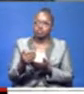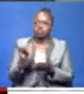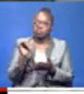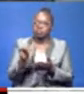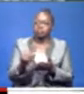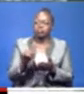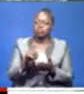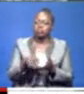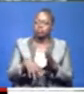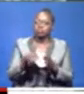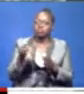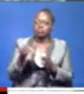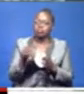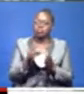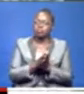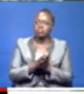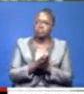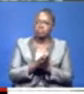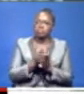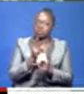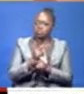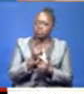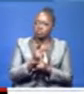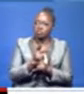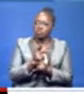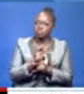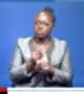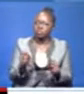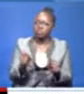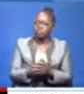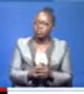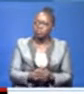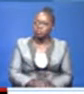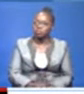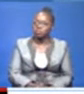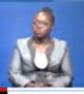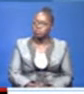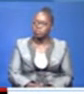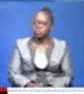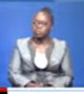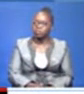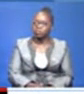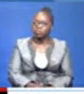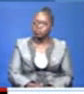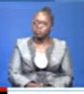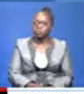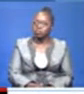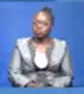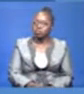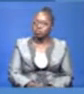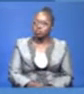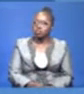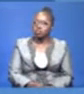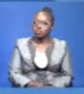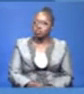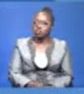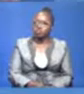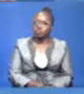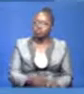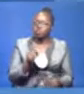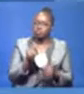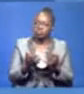kupatikana na kuhifadhiwa mkoani humo. Haya, kwa leo kipindi hiki kinaishia hapa. Katika